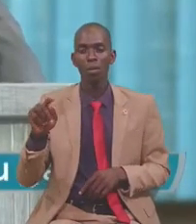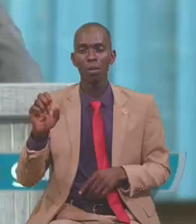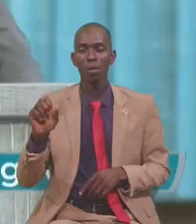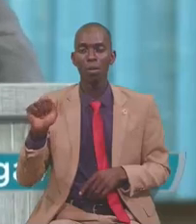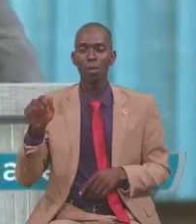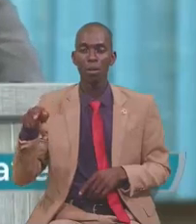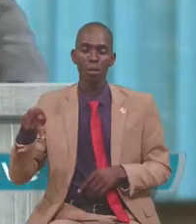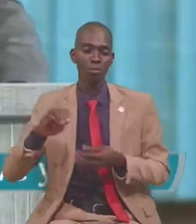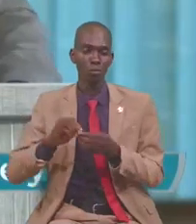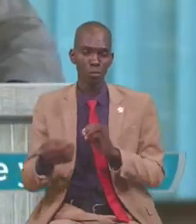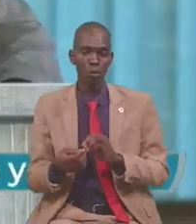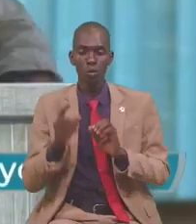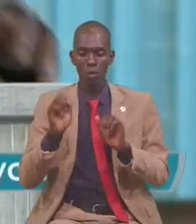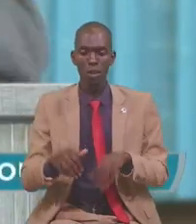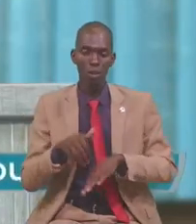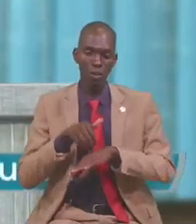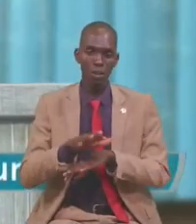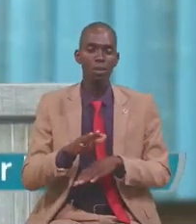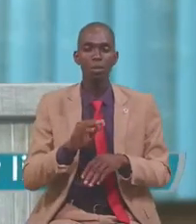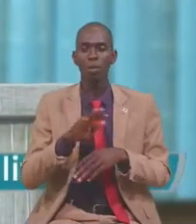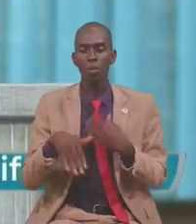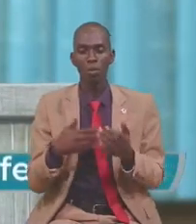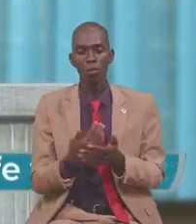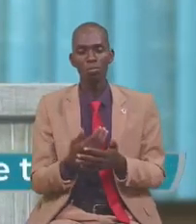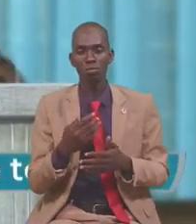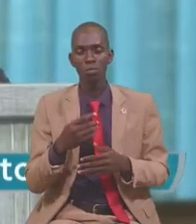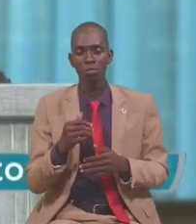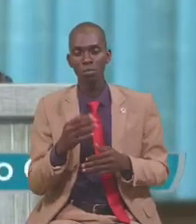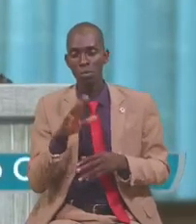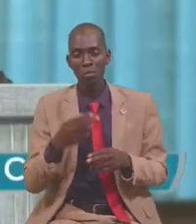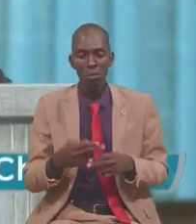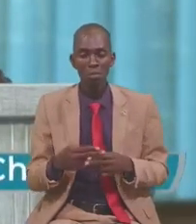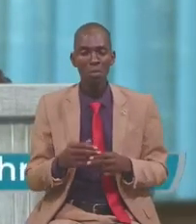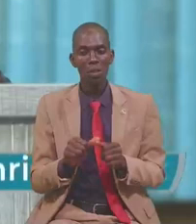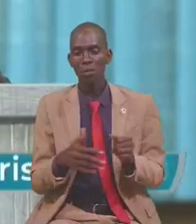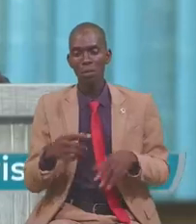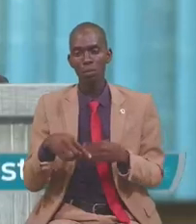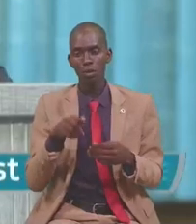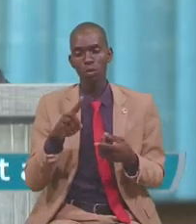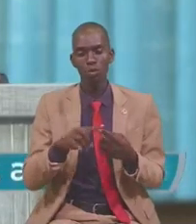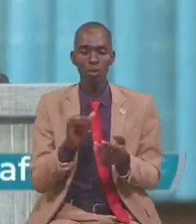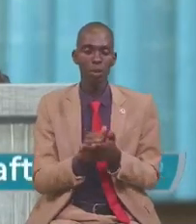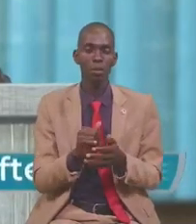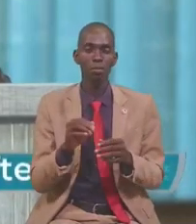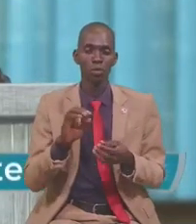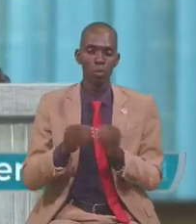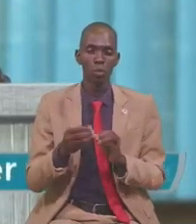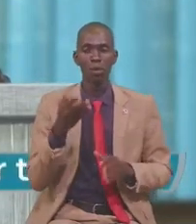Plus 26 09 55 77 89 60.